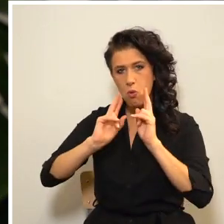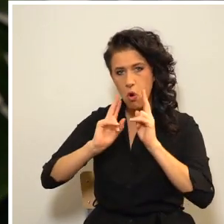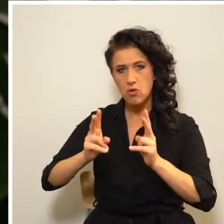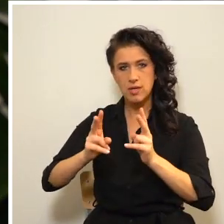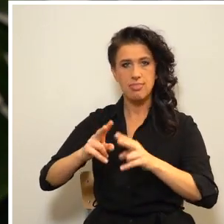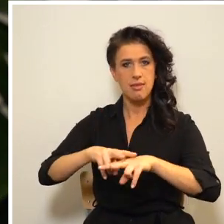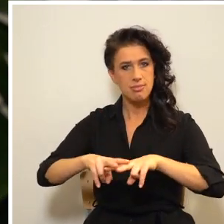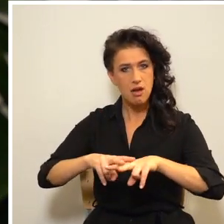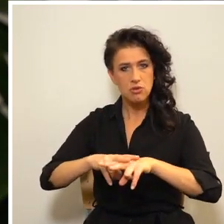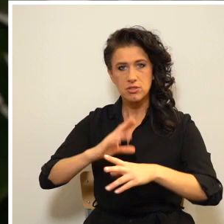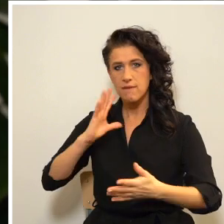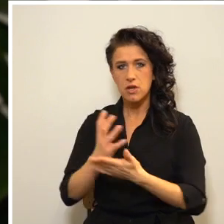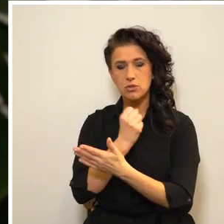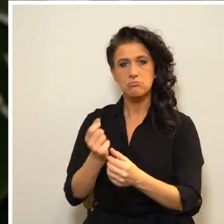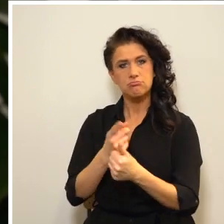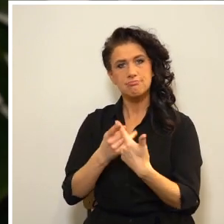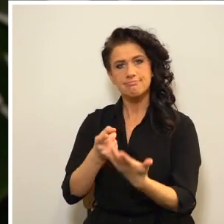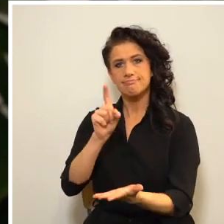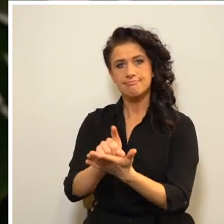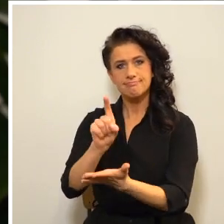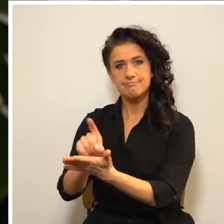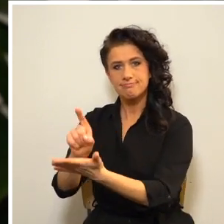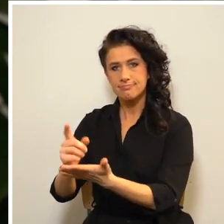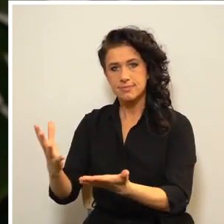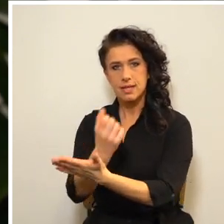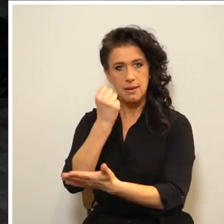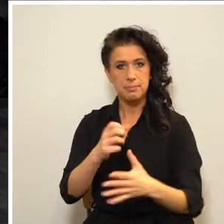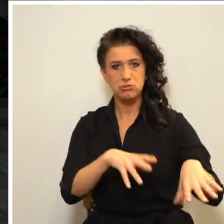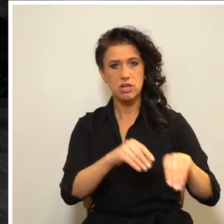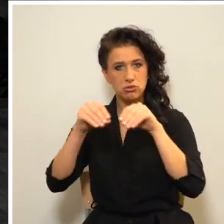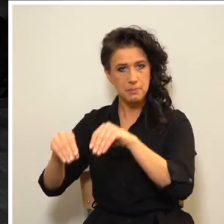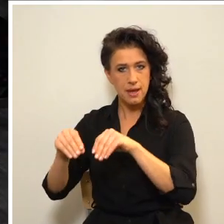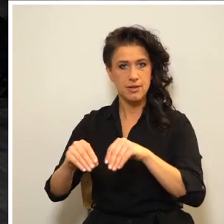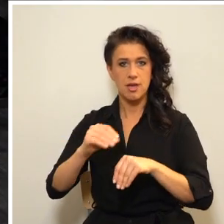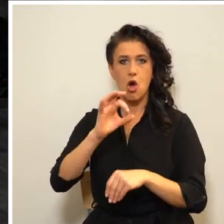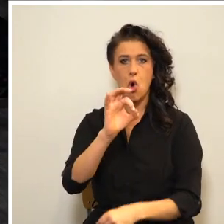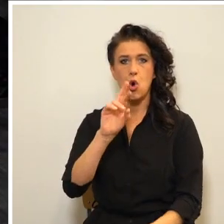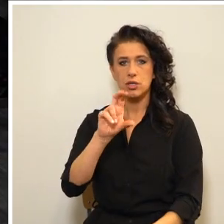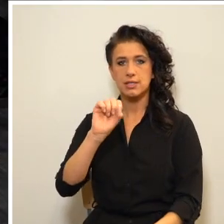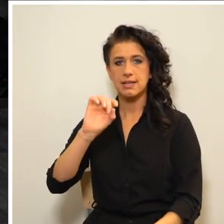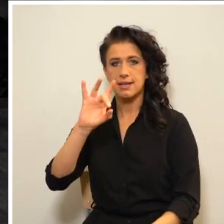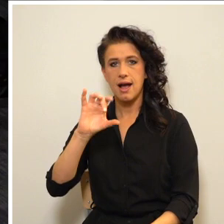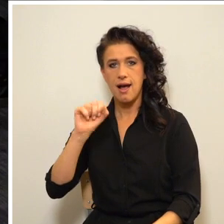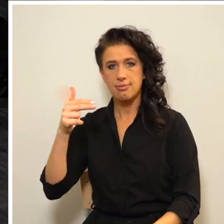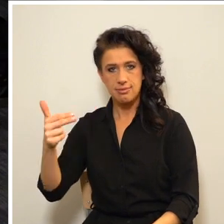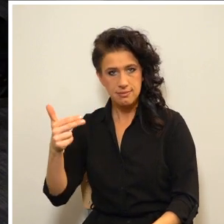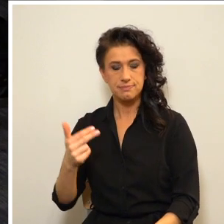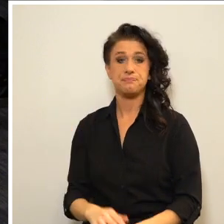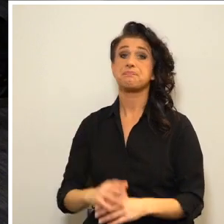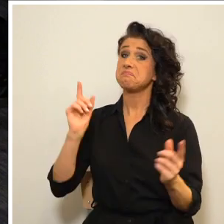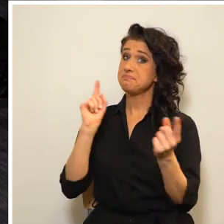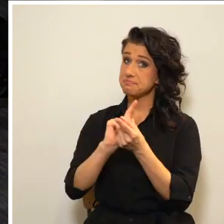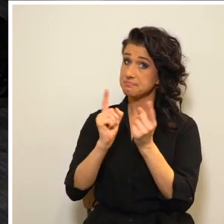osiągnięcia tych nauk właśnie przy przeszczepianiu organów a spotykamy się dzisiaj ponieważ